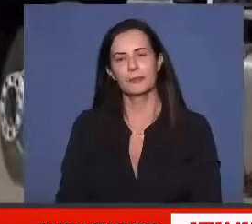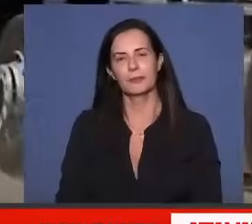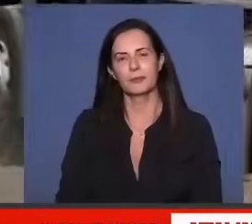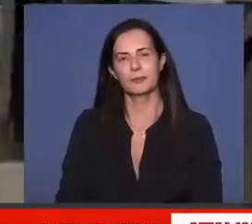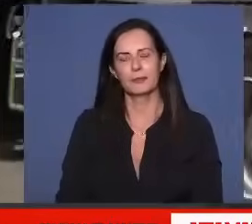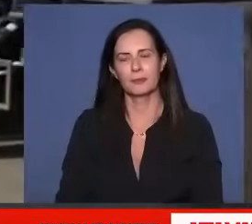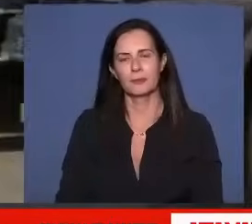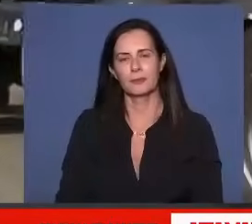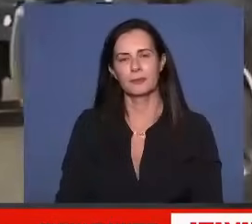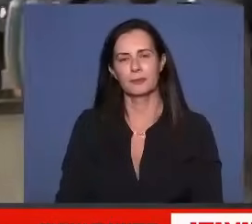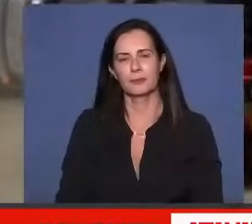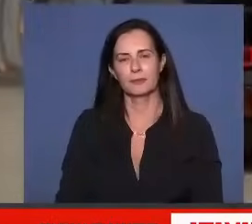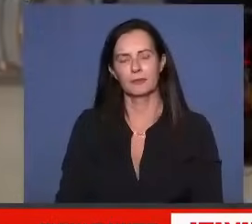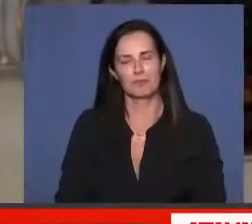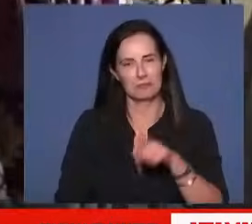מה, השתנית?